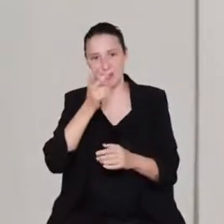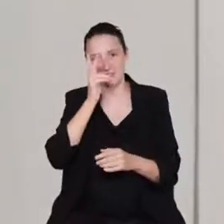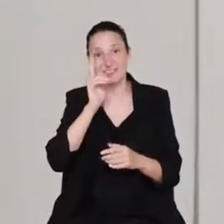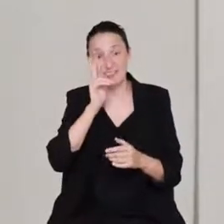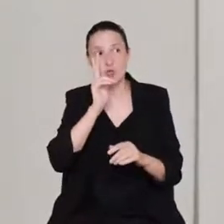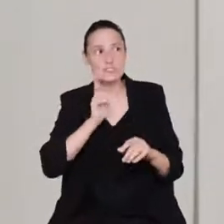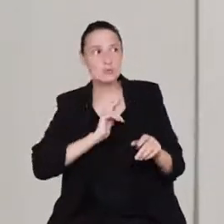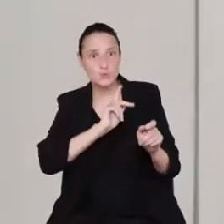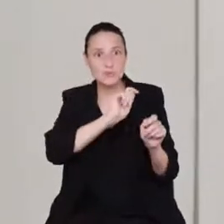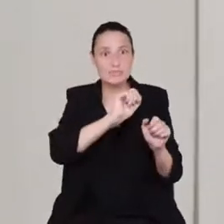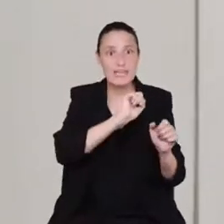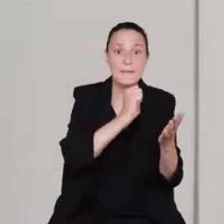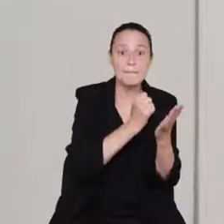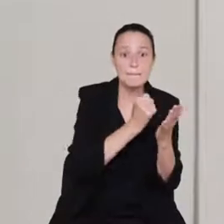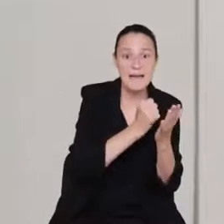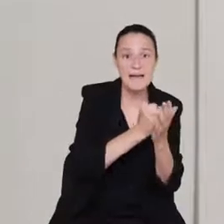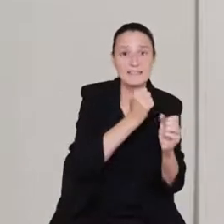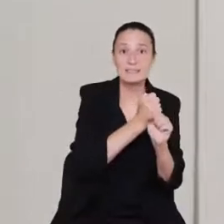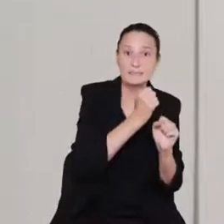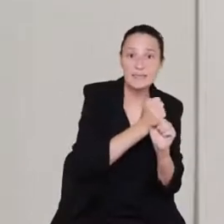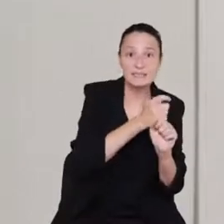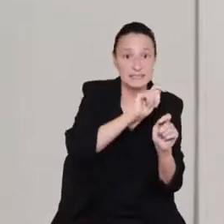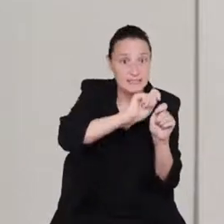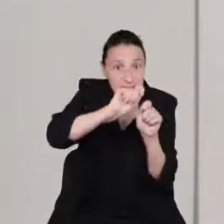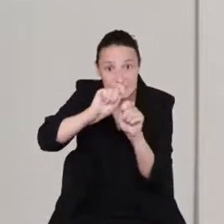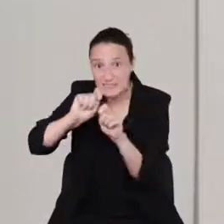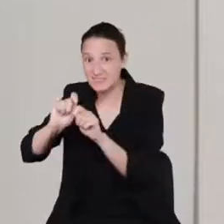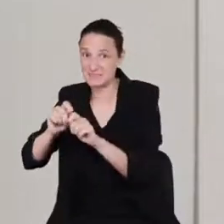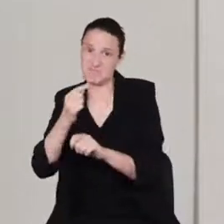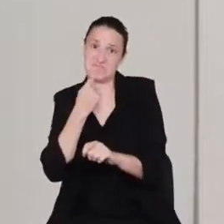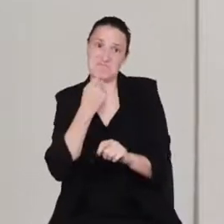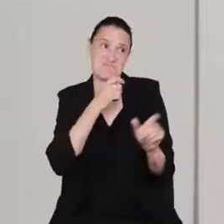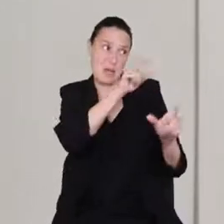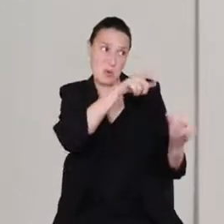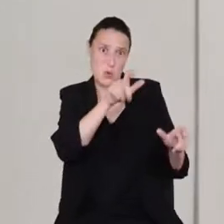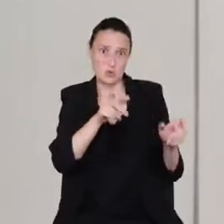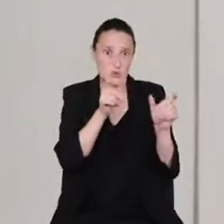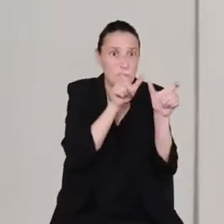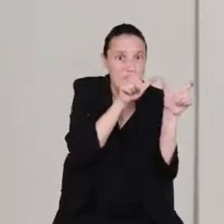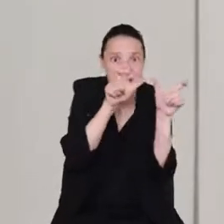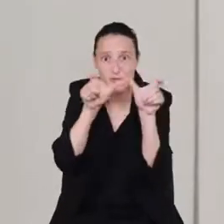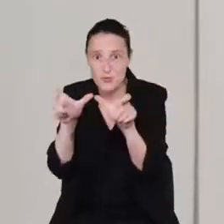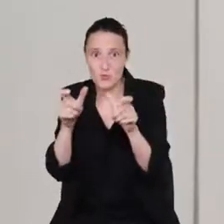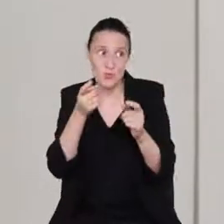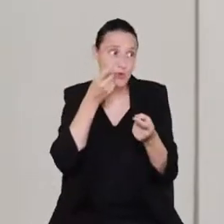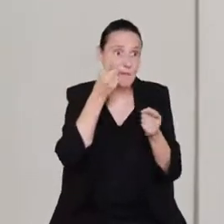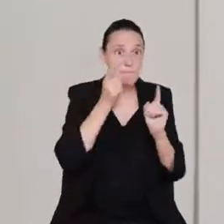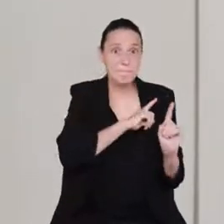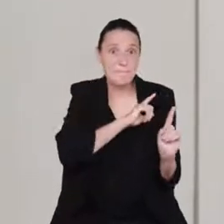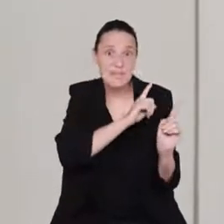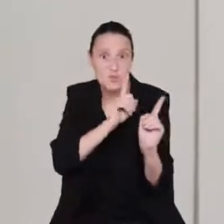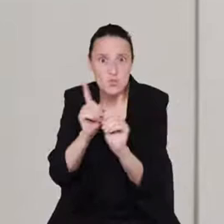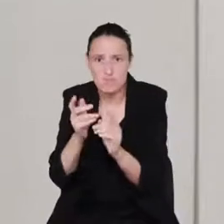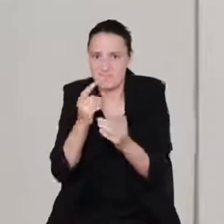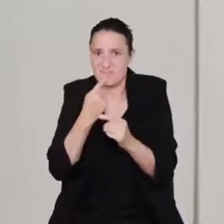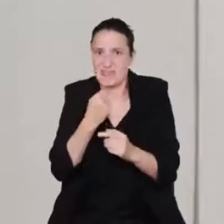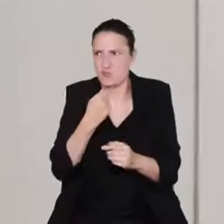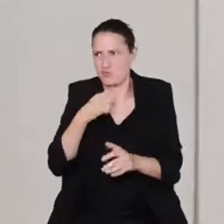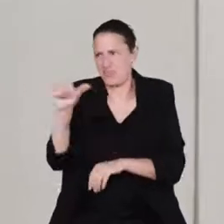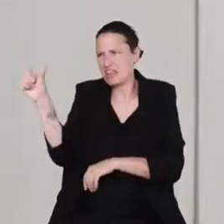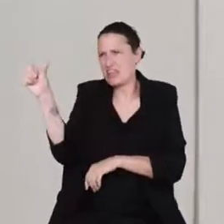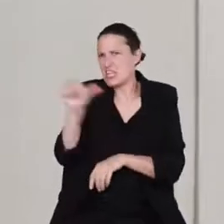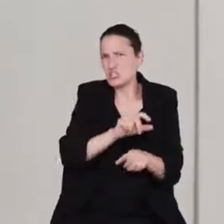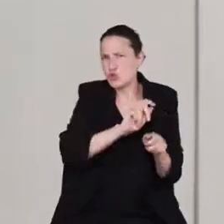słaba, że inspektorów jest niewielu, że muszą przeprowadzać tysiące kontroli w ciągu, nie pamiętam,